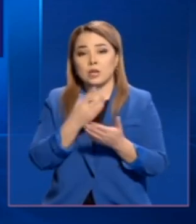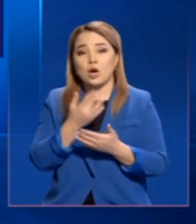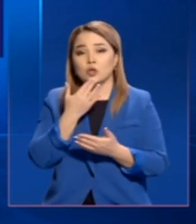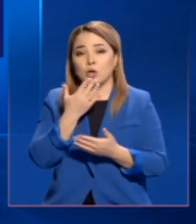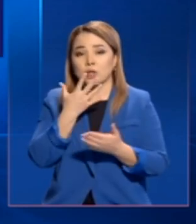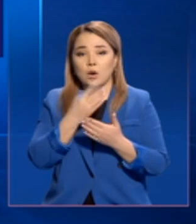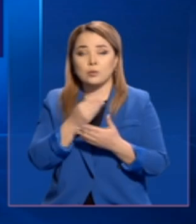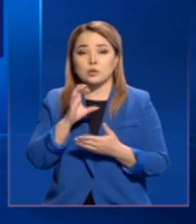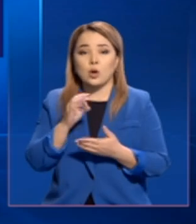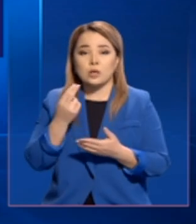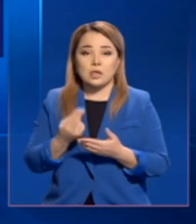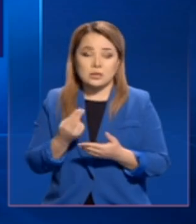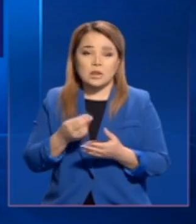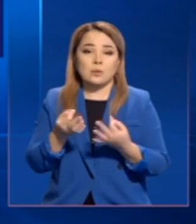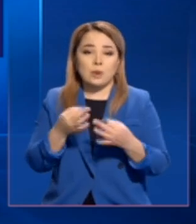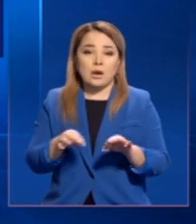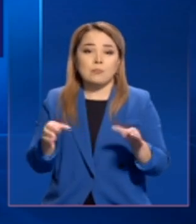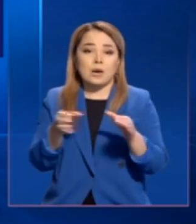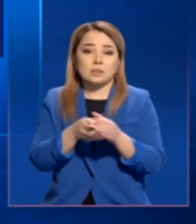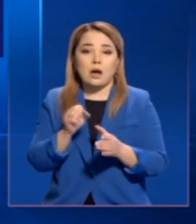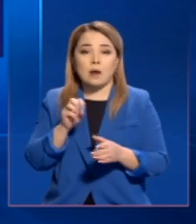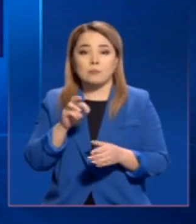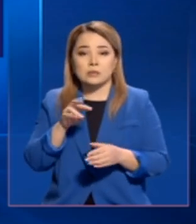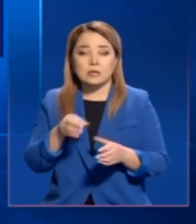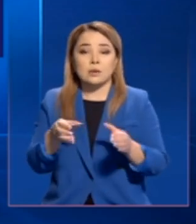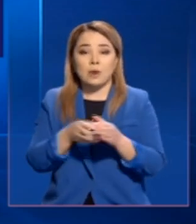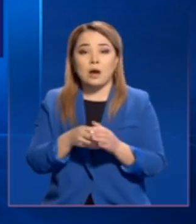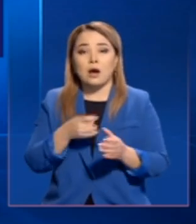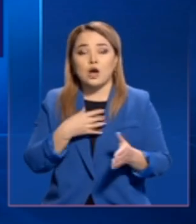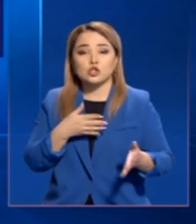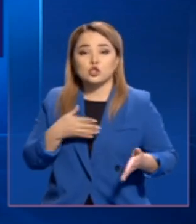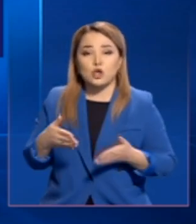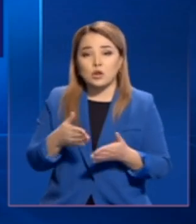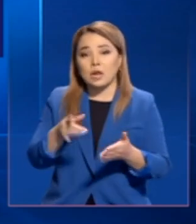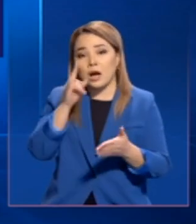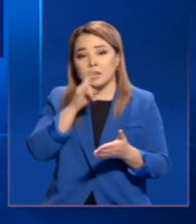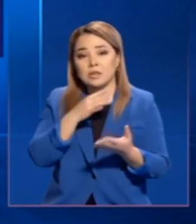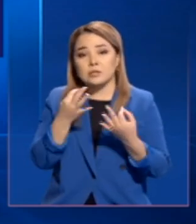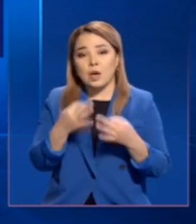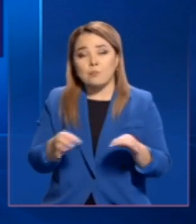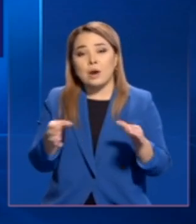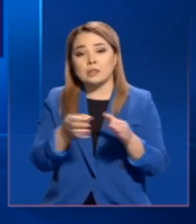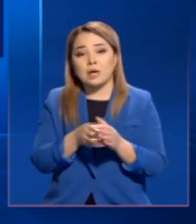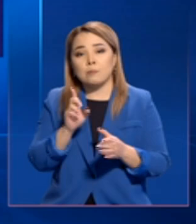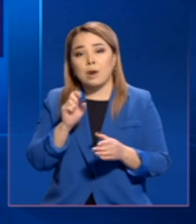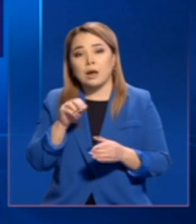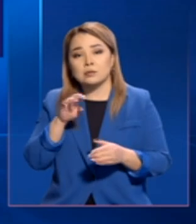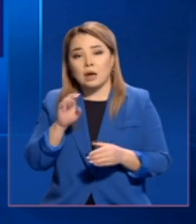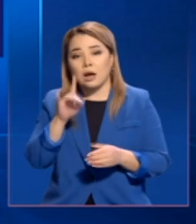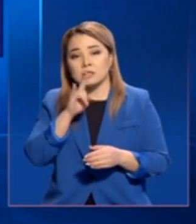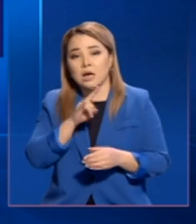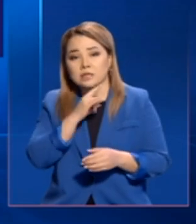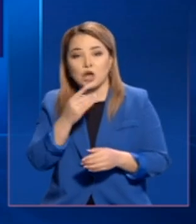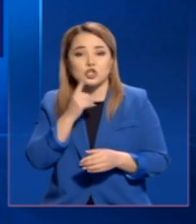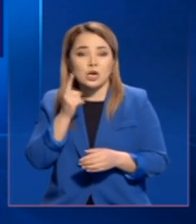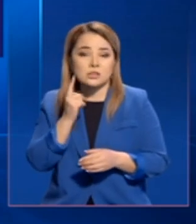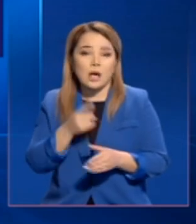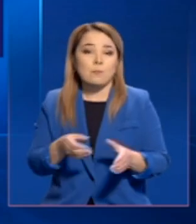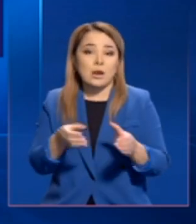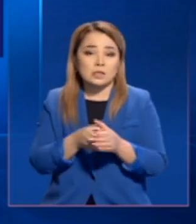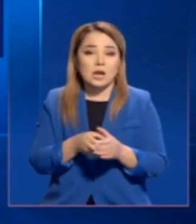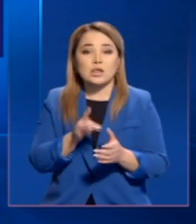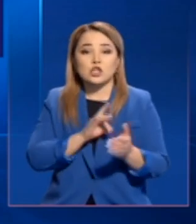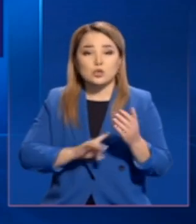ұлттық социал-демократиялық партиясы, аманат партиясы, ақ жол Қазақстанның демократиялық партиясы, байтақ Қазақстандық жасылдар партиясы